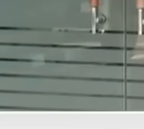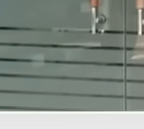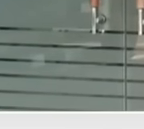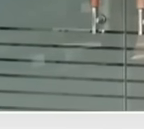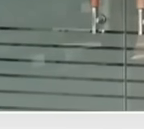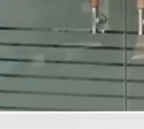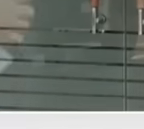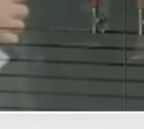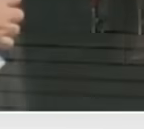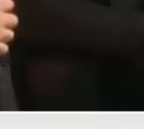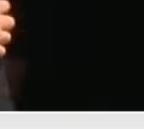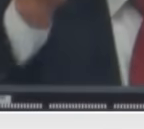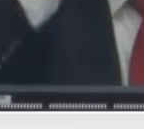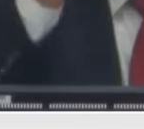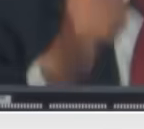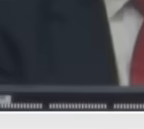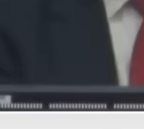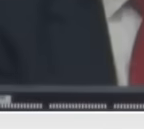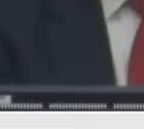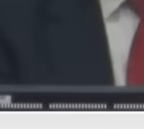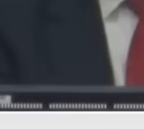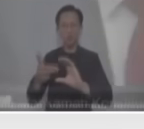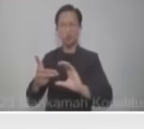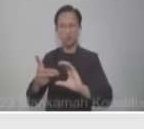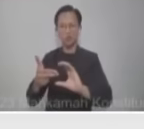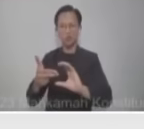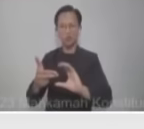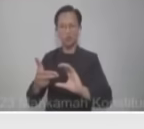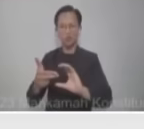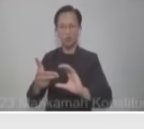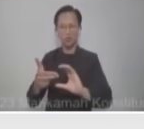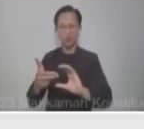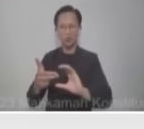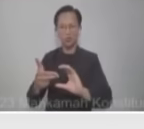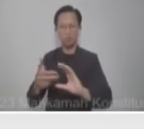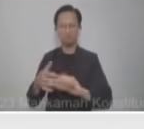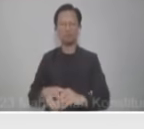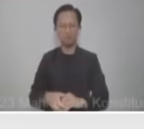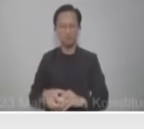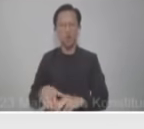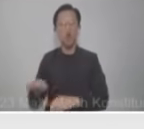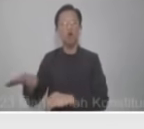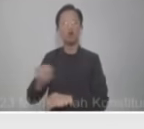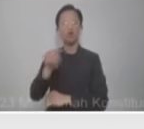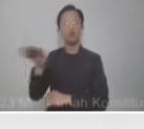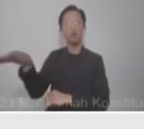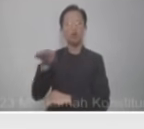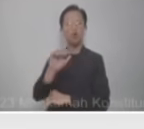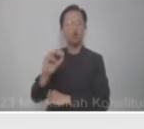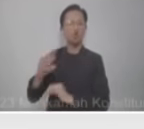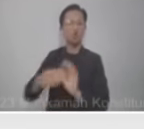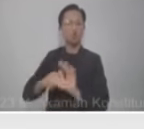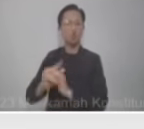tanggal 7 juga begitu ya ttapi memanfaatkan waktu maksimal yang dimiliki oleh mkmk yaitu 30 hari kerja tetapi